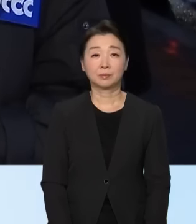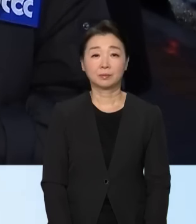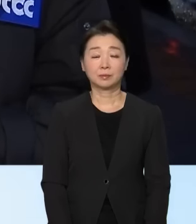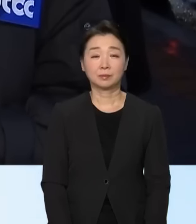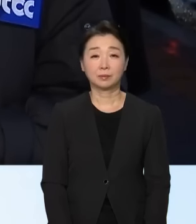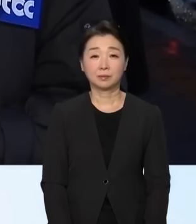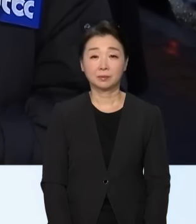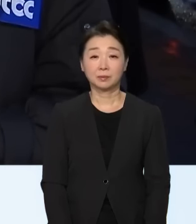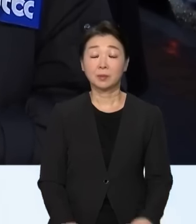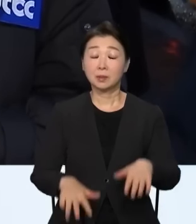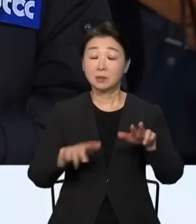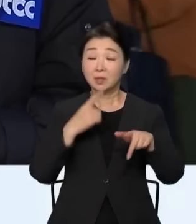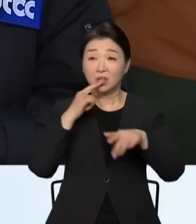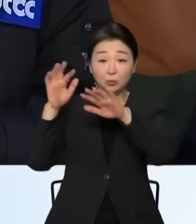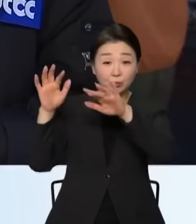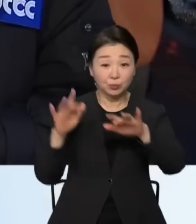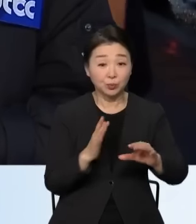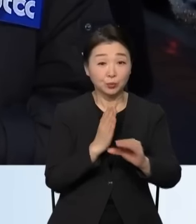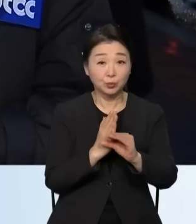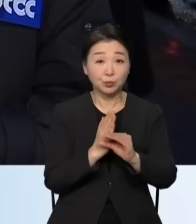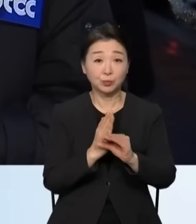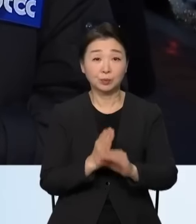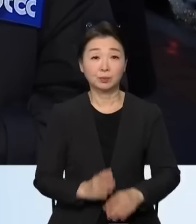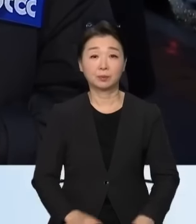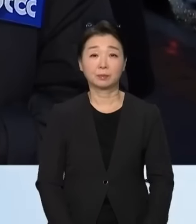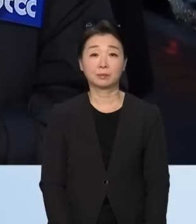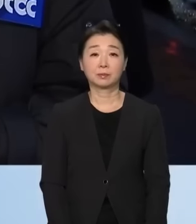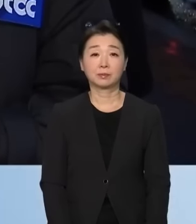김재현 기자, 지금도 눈이 내리고 있습니까?